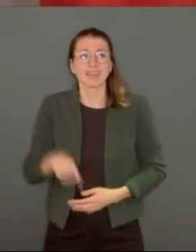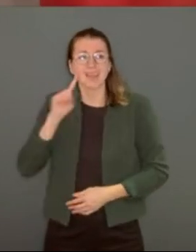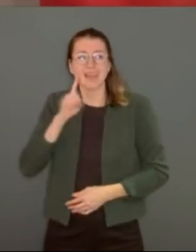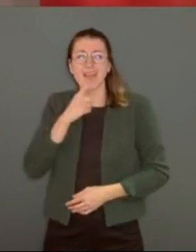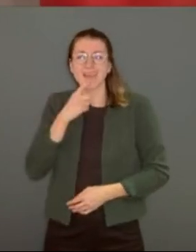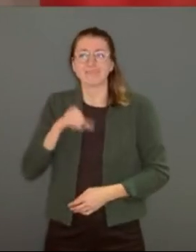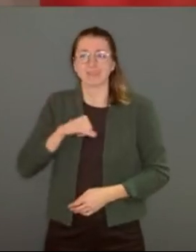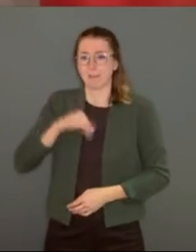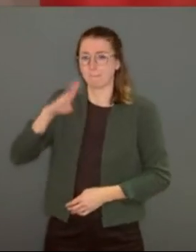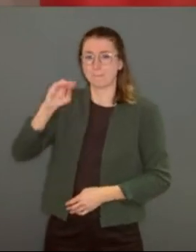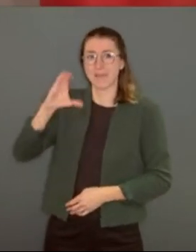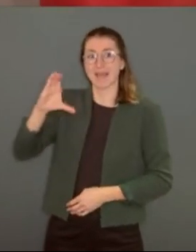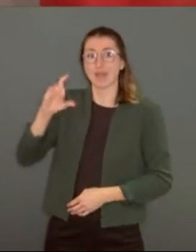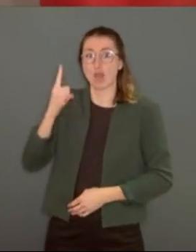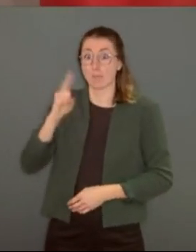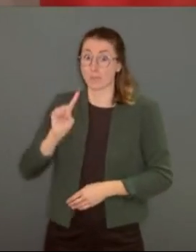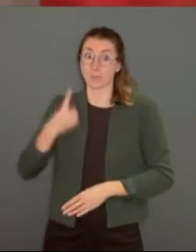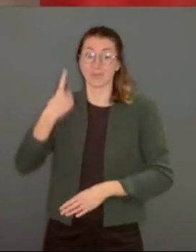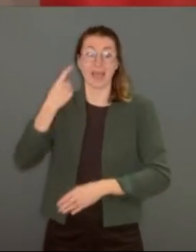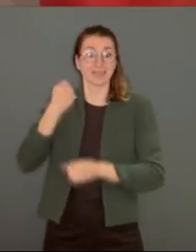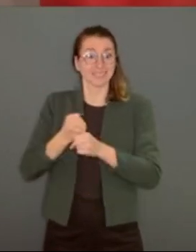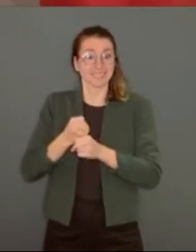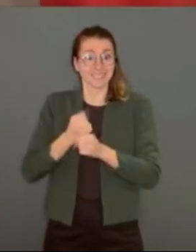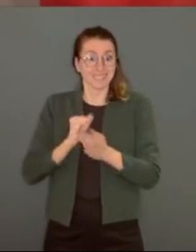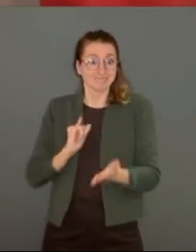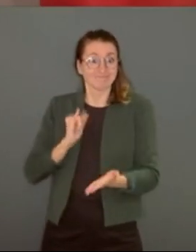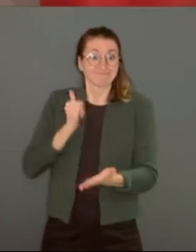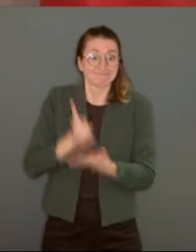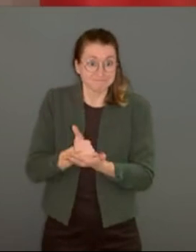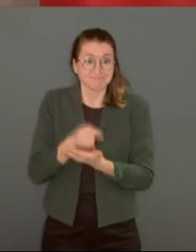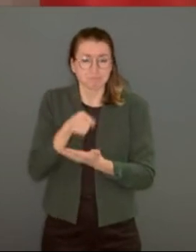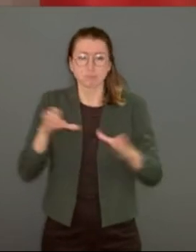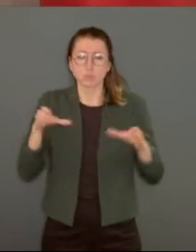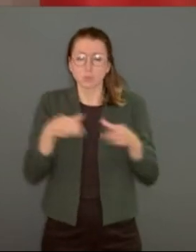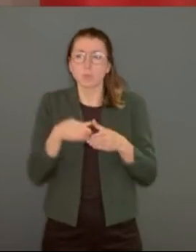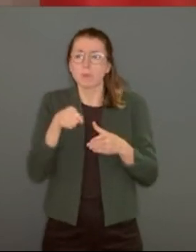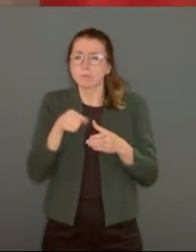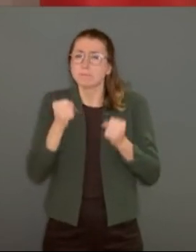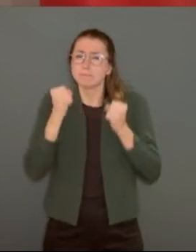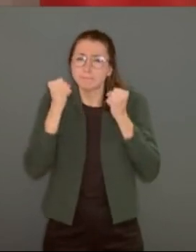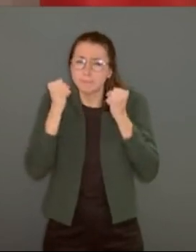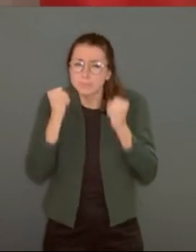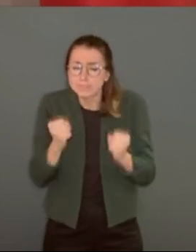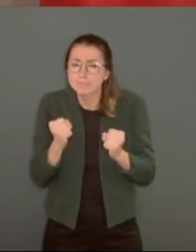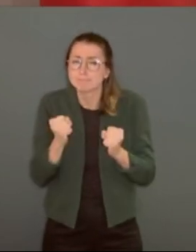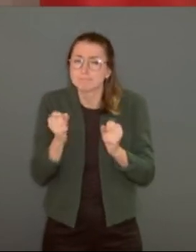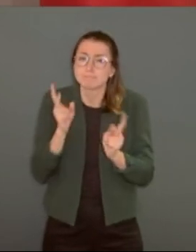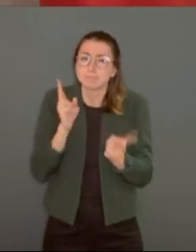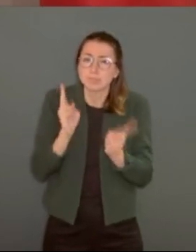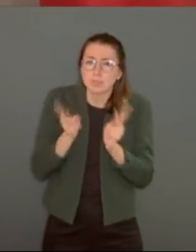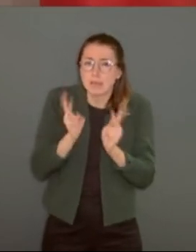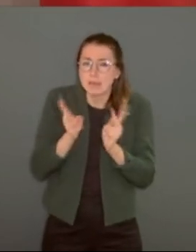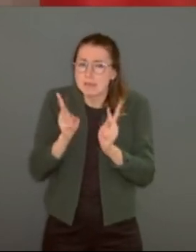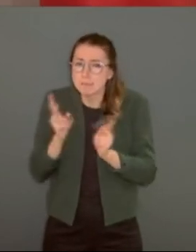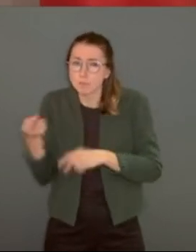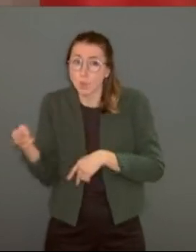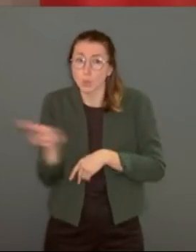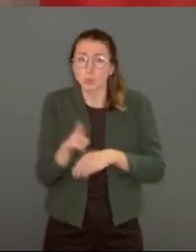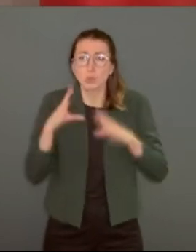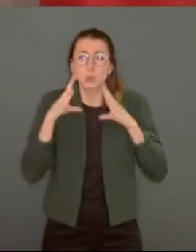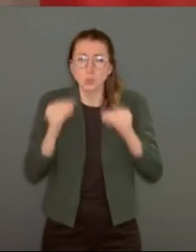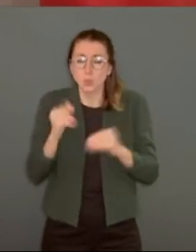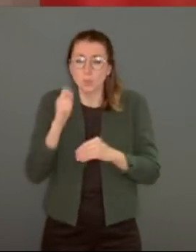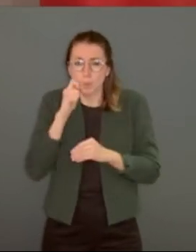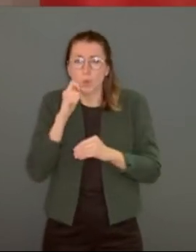année pourront éventuellement reprendre les cours en présence physique. On a dit combien